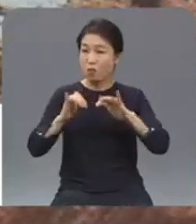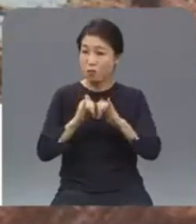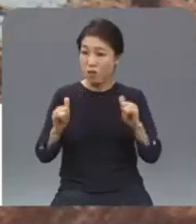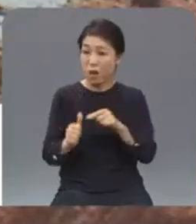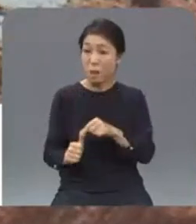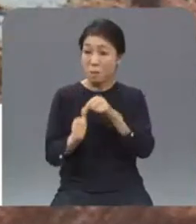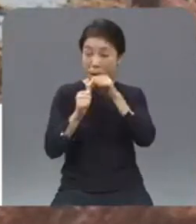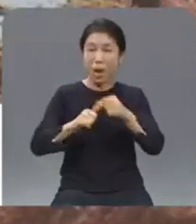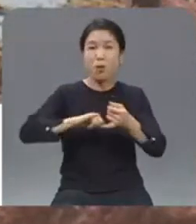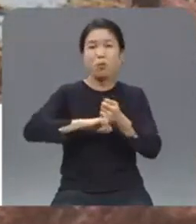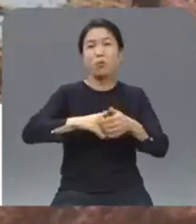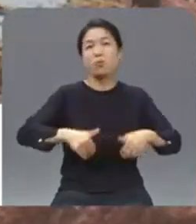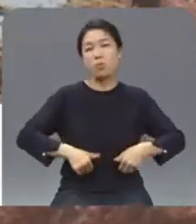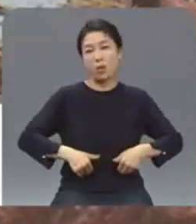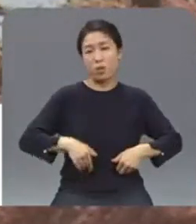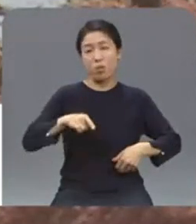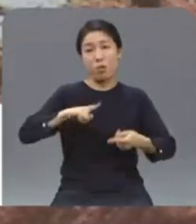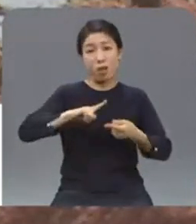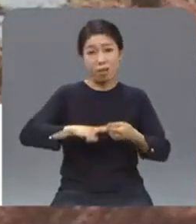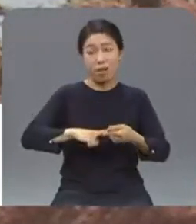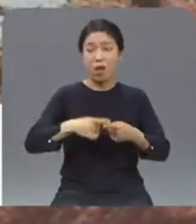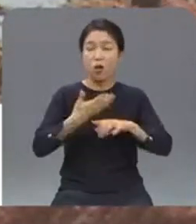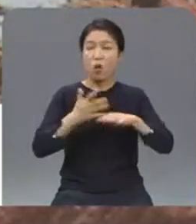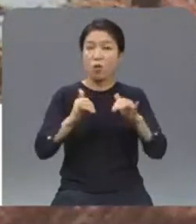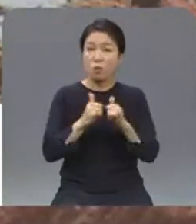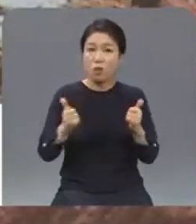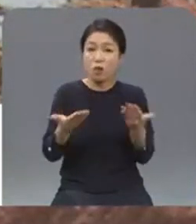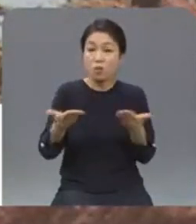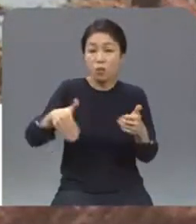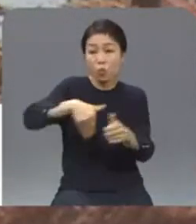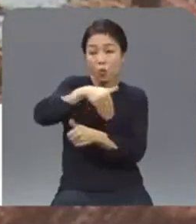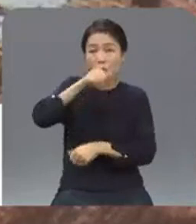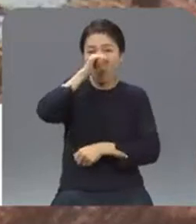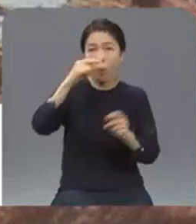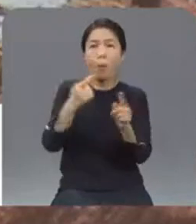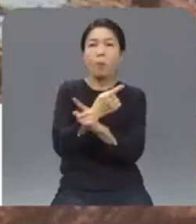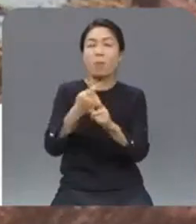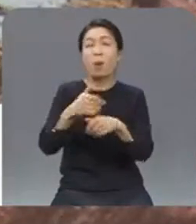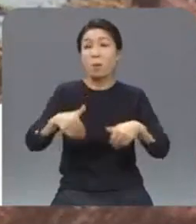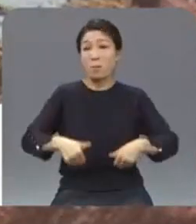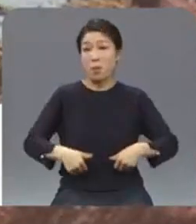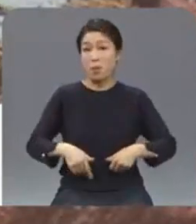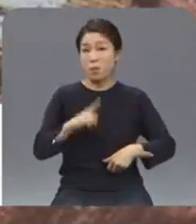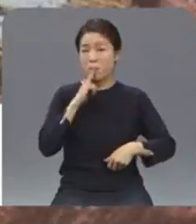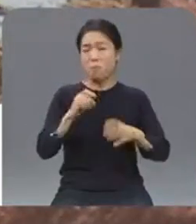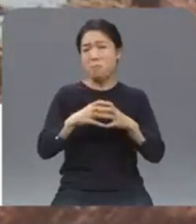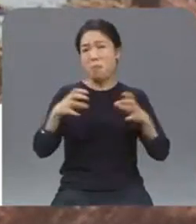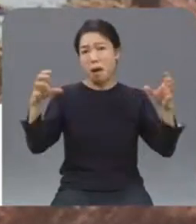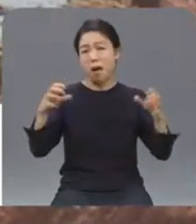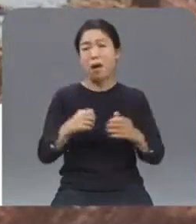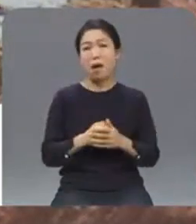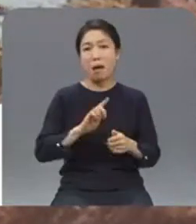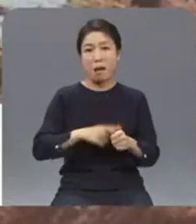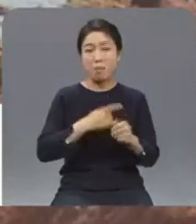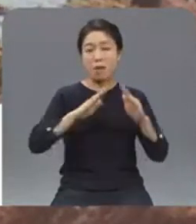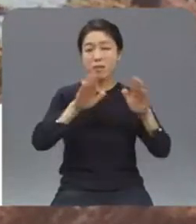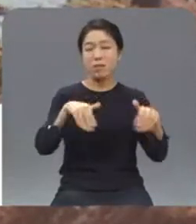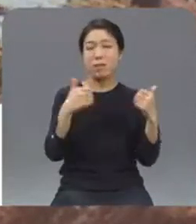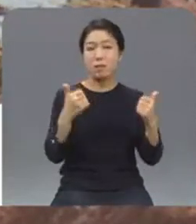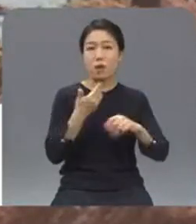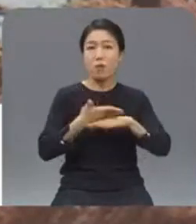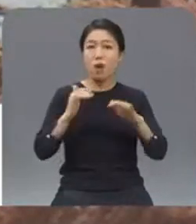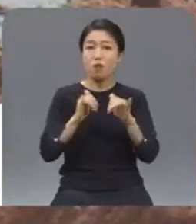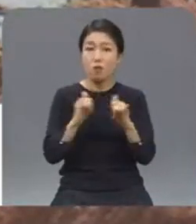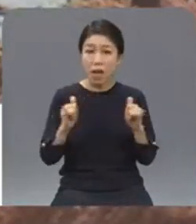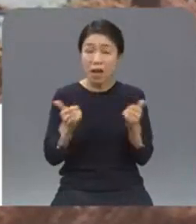필수 인력입니다. 이와 관련해 외국인 노동자들의 노동 환경을 개선할 필요성도 커지고 있는데요. 전라남도의회가